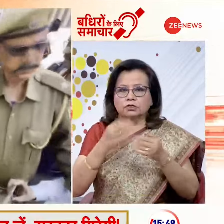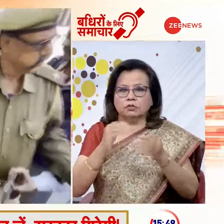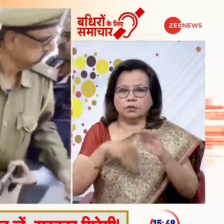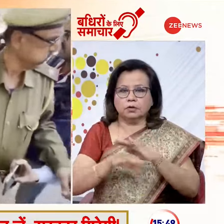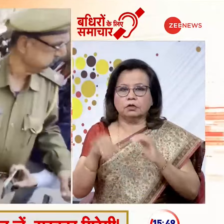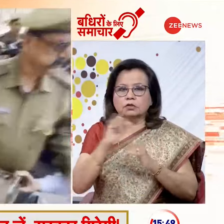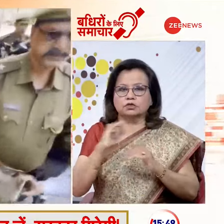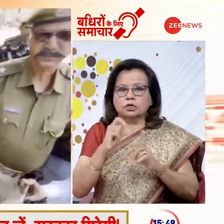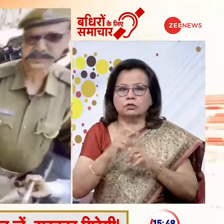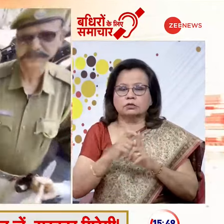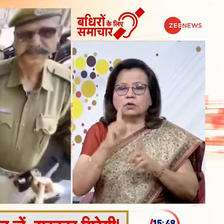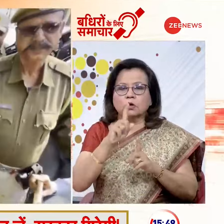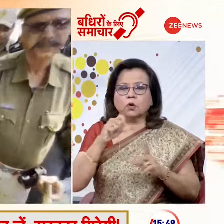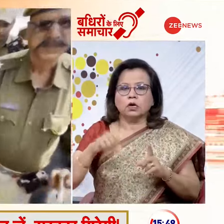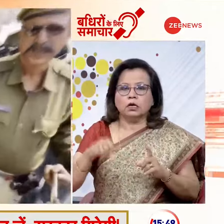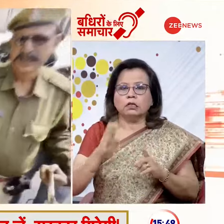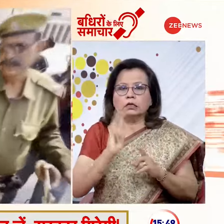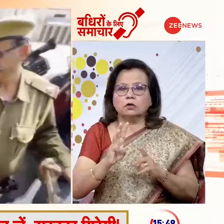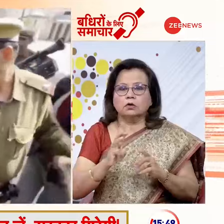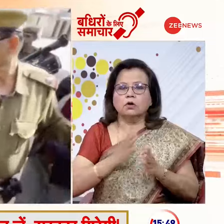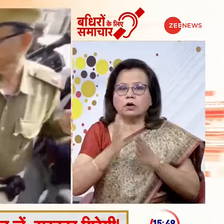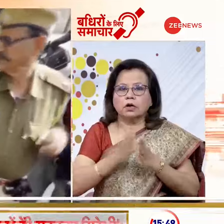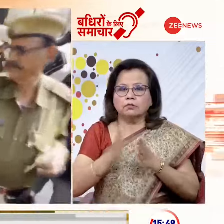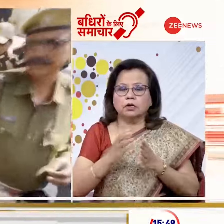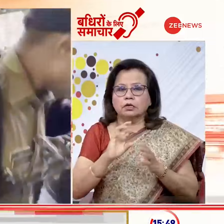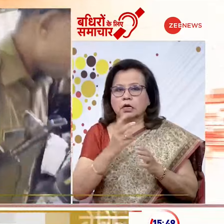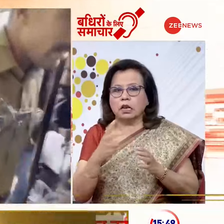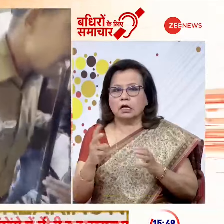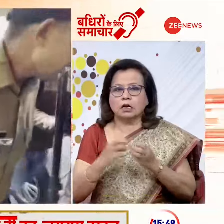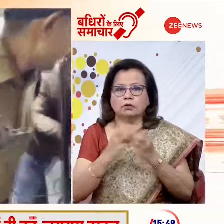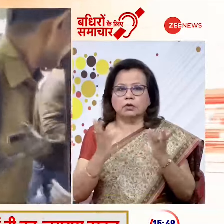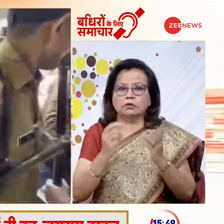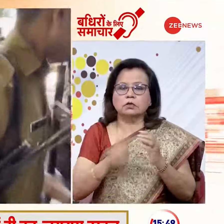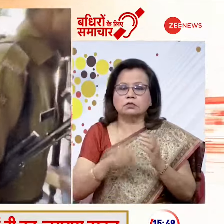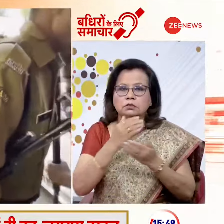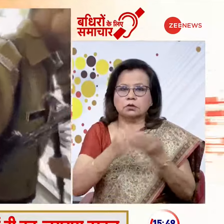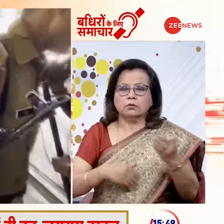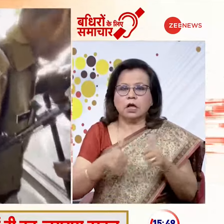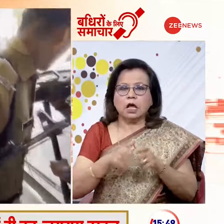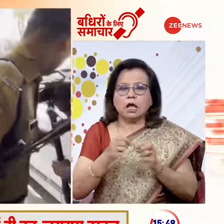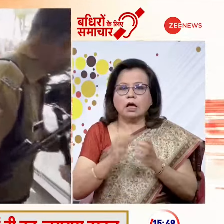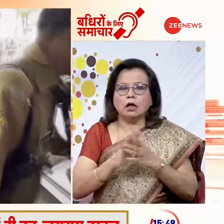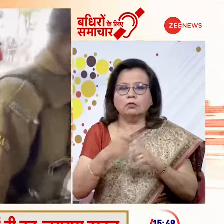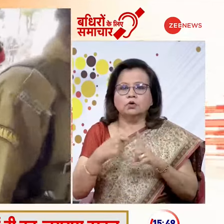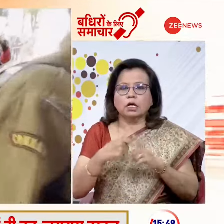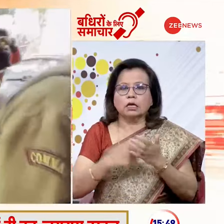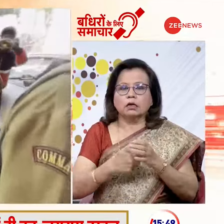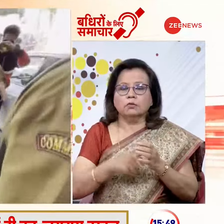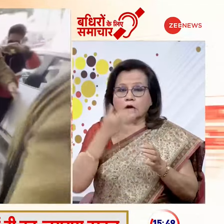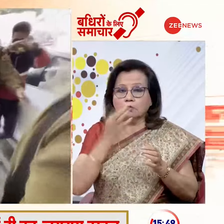6 दिसंबर 1993 को ट्रेन में सीरियल ब्लास्ट हुए थे इसी मामले में अब्दुलकरीम टुंडा